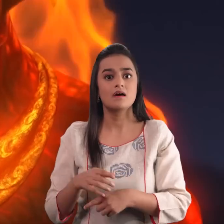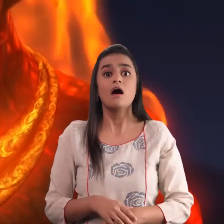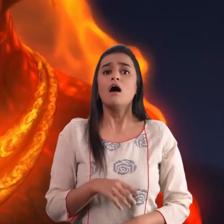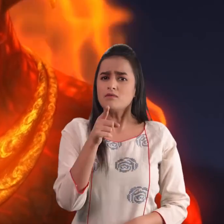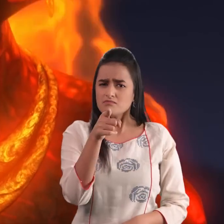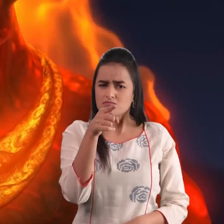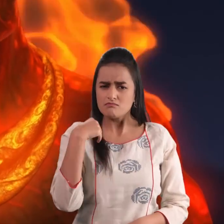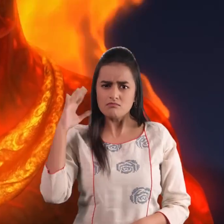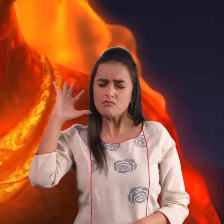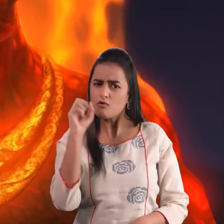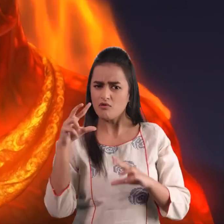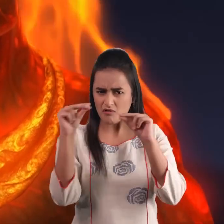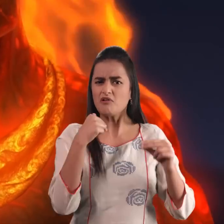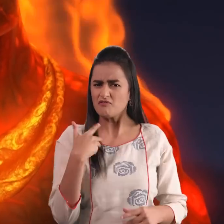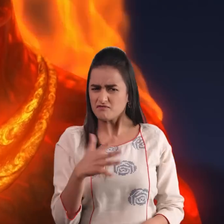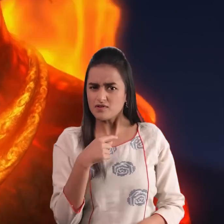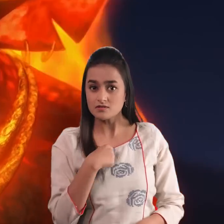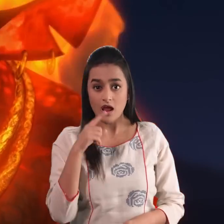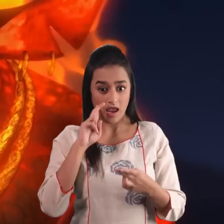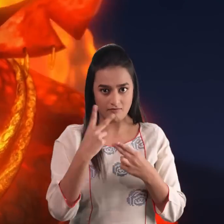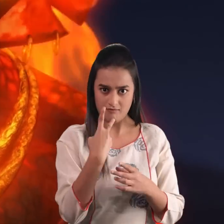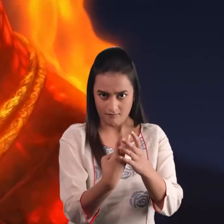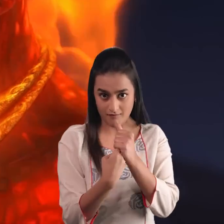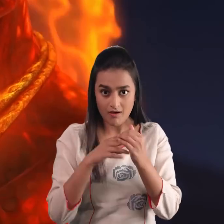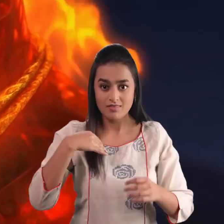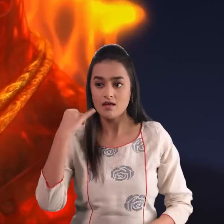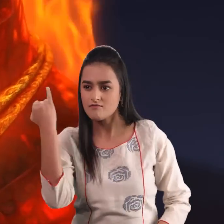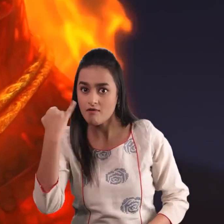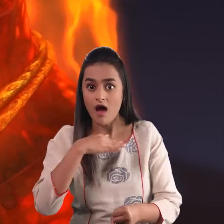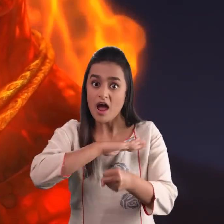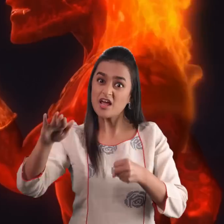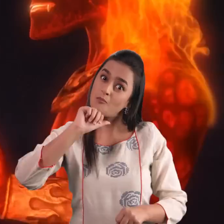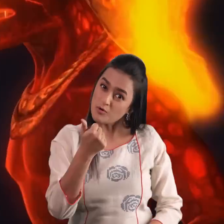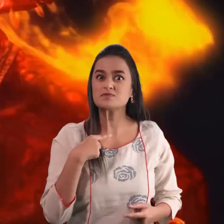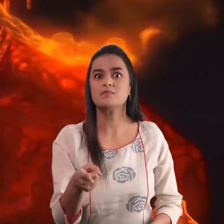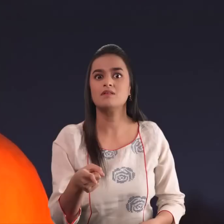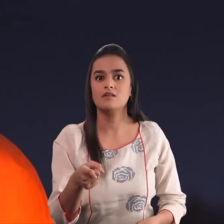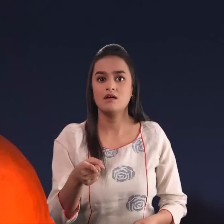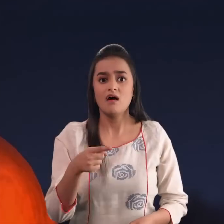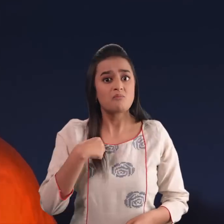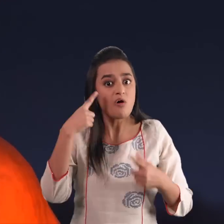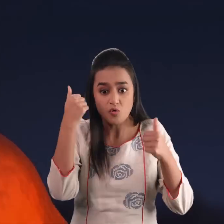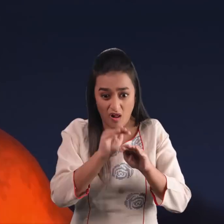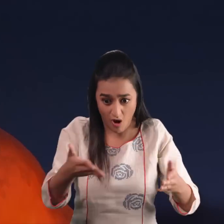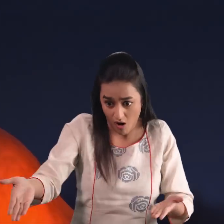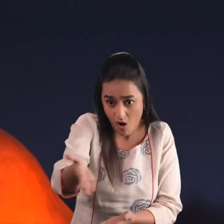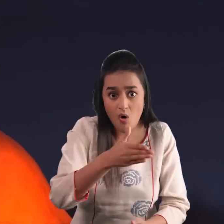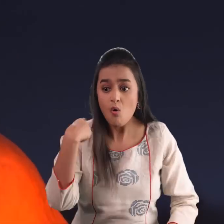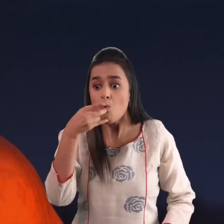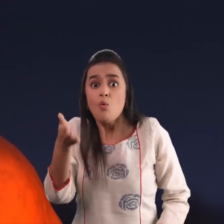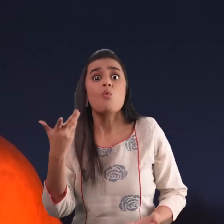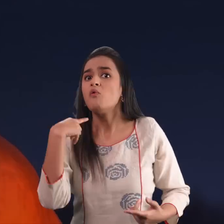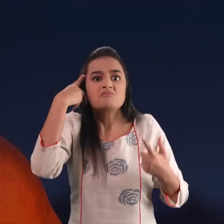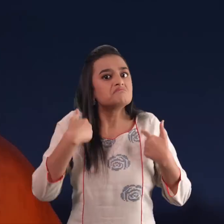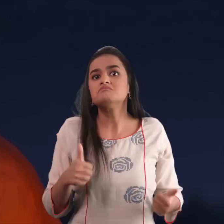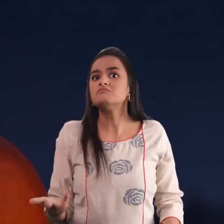बने। मैंने भी उसकी चर्चा सुनी है। अगर हम दोनों मिल जाएं तो उसे ढूंढ कर उसका खात्मा कर सकते हैं। हमें तो पता ही नहीं इतने सारे